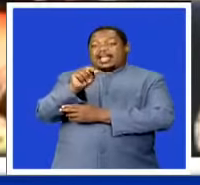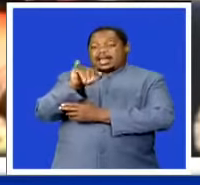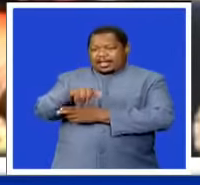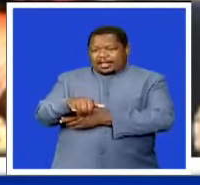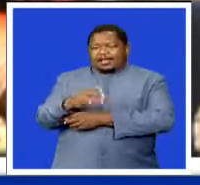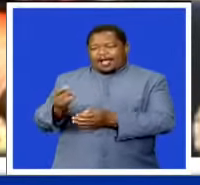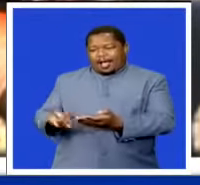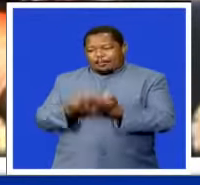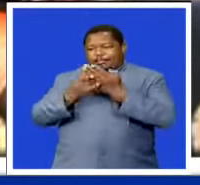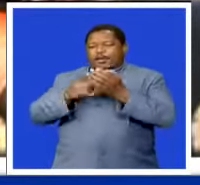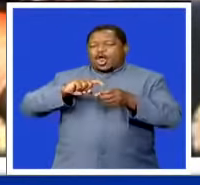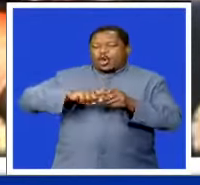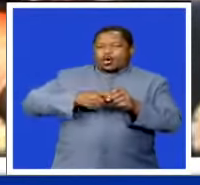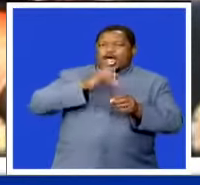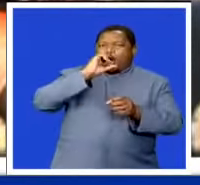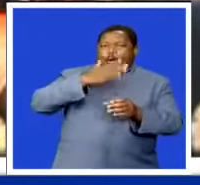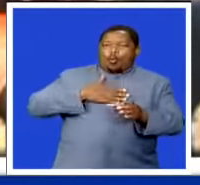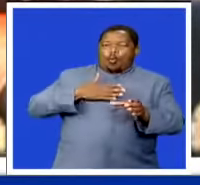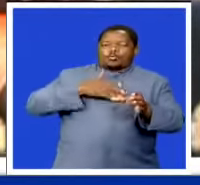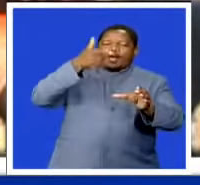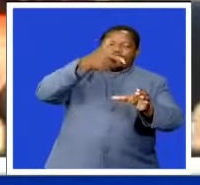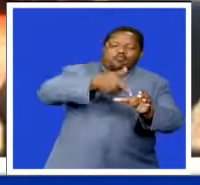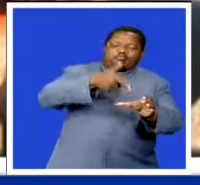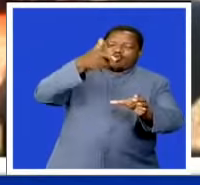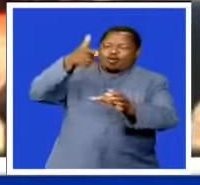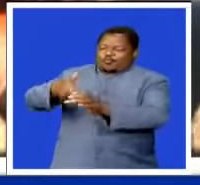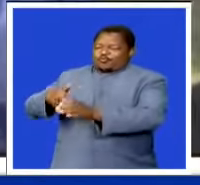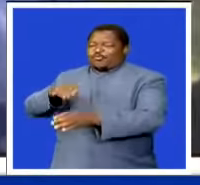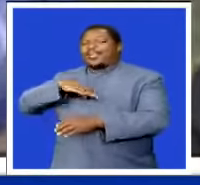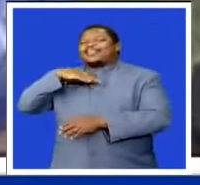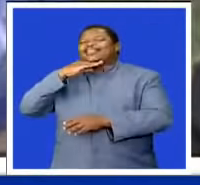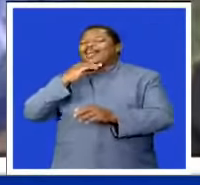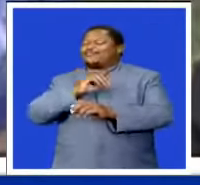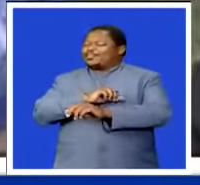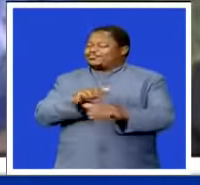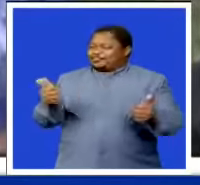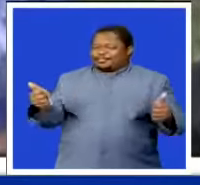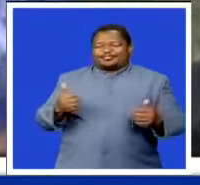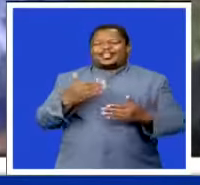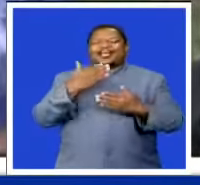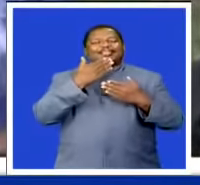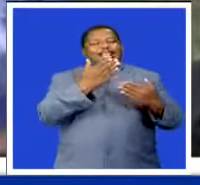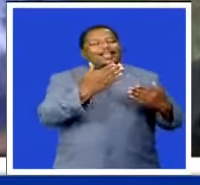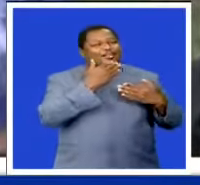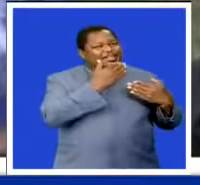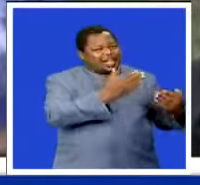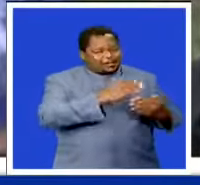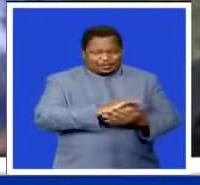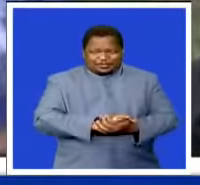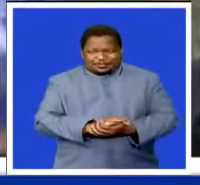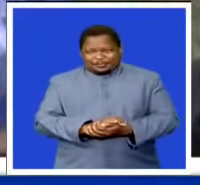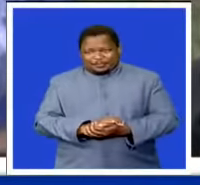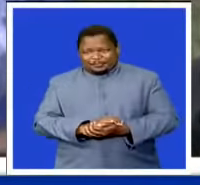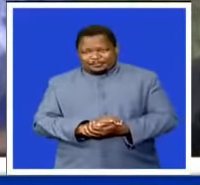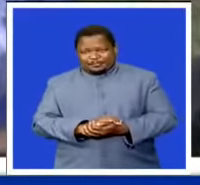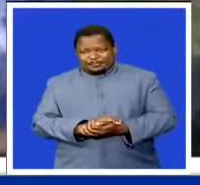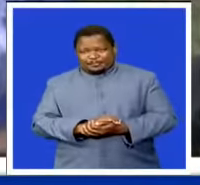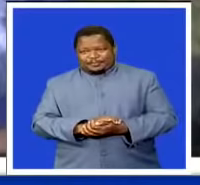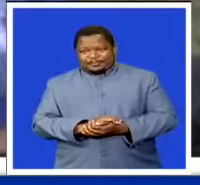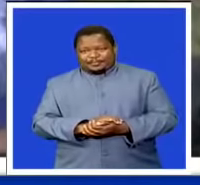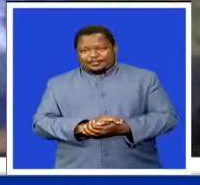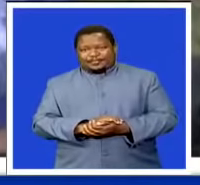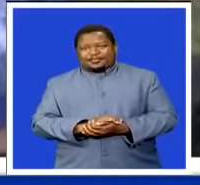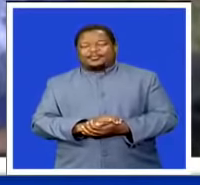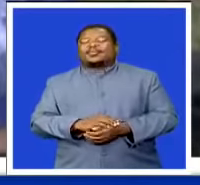Dlamini sihlalo wabandla ncane ubongelisito lomango lowulithola enkampanini ye-Montigny.